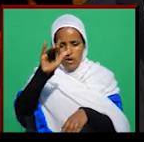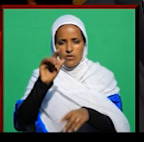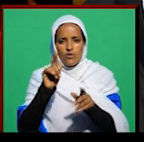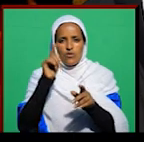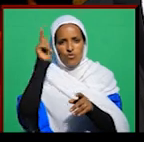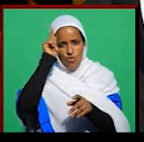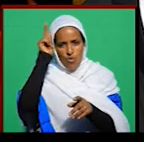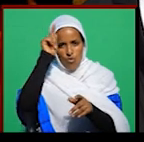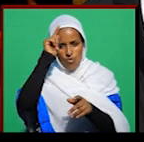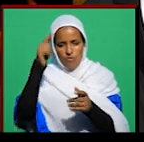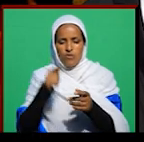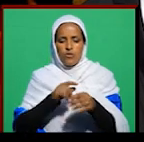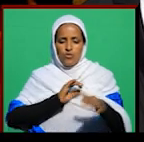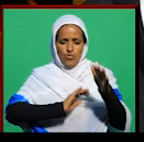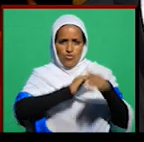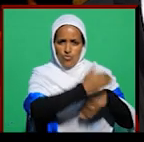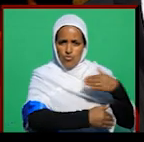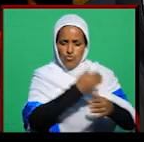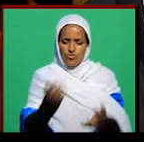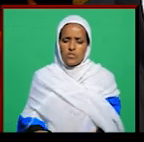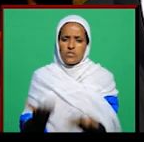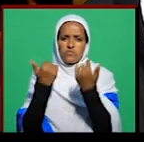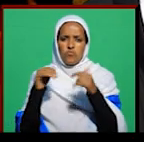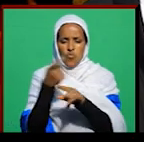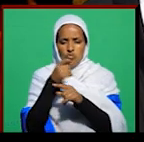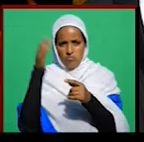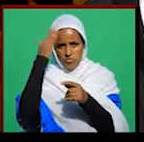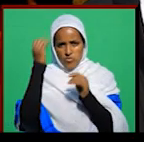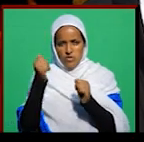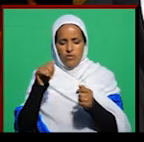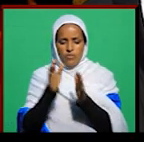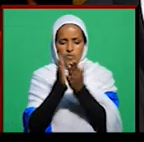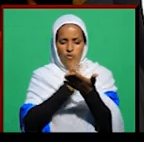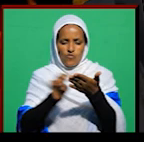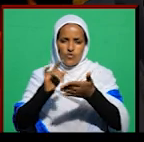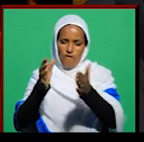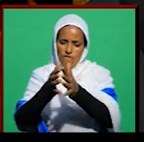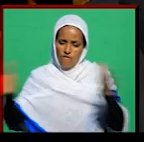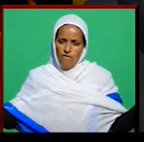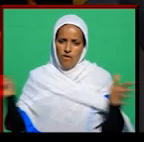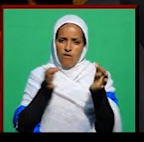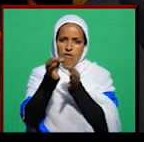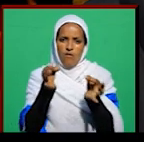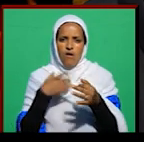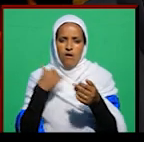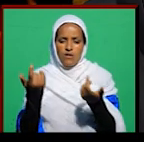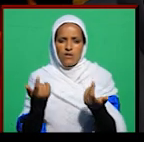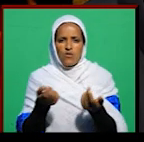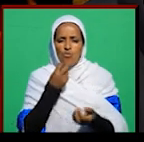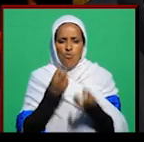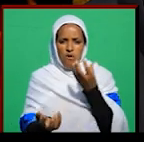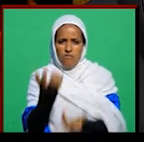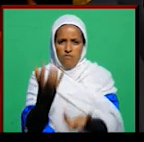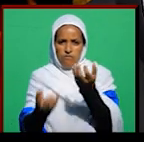ኖህ ትውልዱን ከማይ አይህ እንዳተረፈ ይታወቃል። በመጽሐፍ ቅዱስ ላይ በስፋት ተዘርዝሮ ስለሚገኝ ማለት ነው። ከንፍር ውሃ